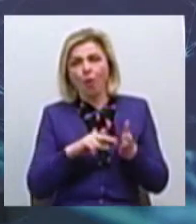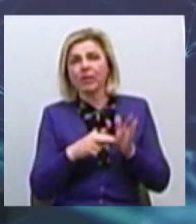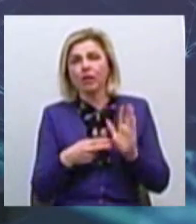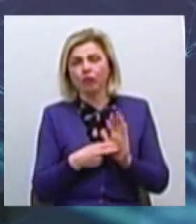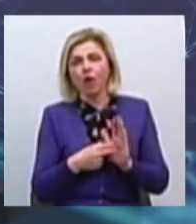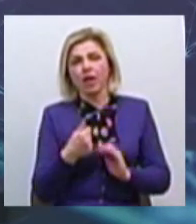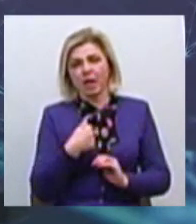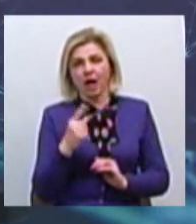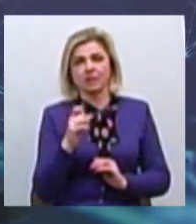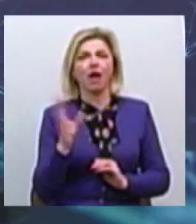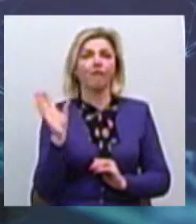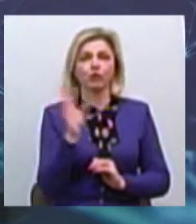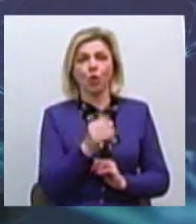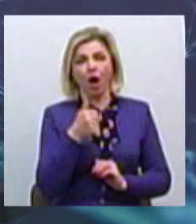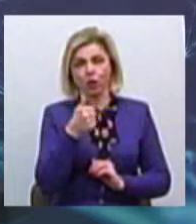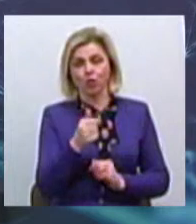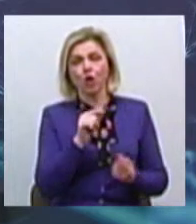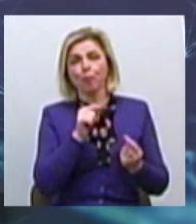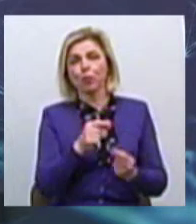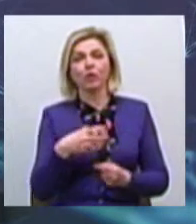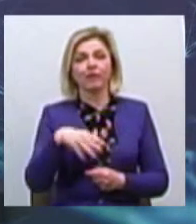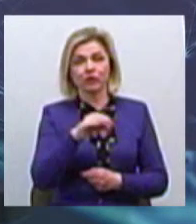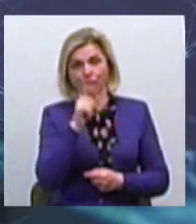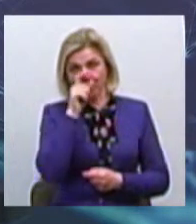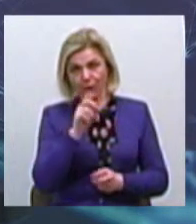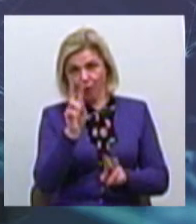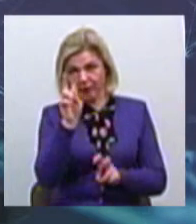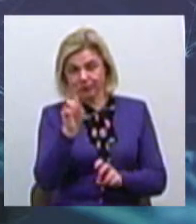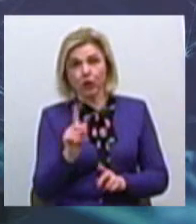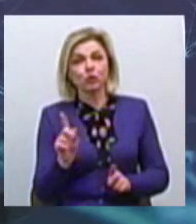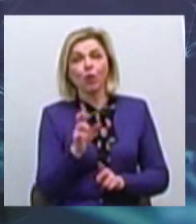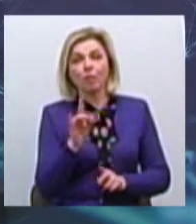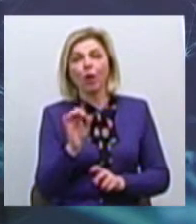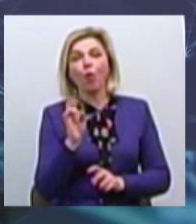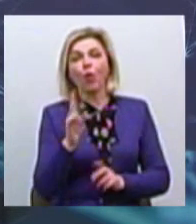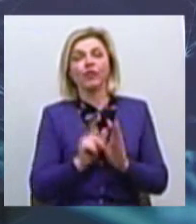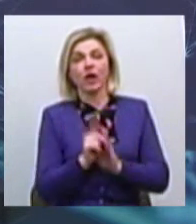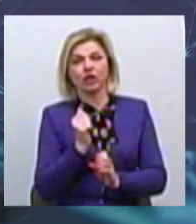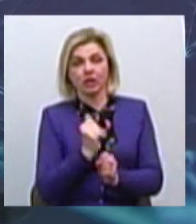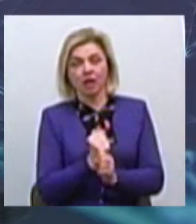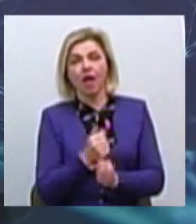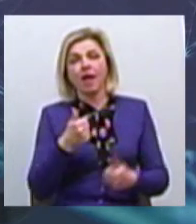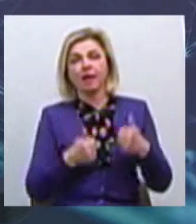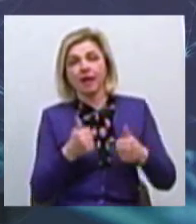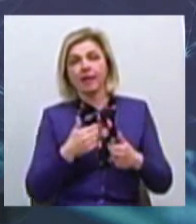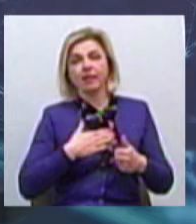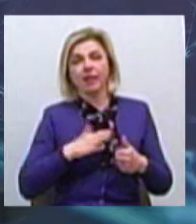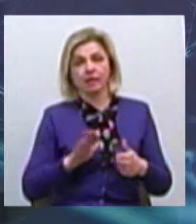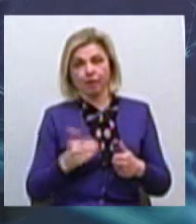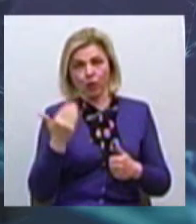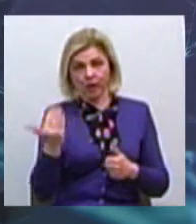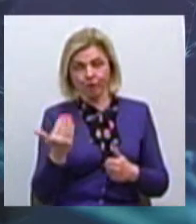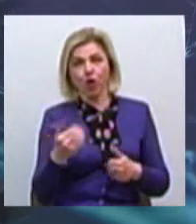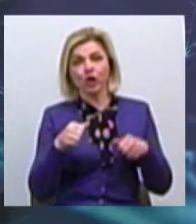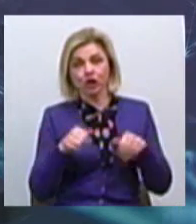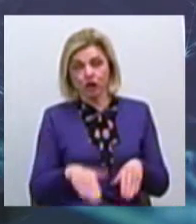«я за все хорошее против всего плохого», что бы он сейчас ни начал делать, рейтинг недовольных его решениями будет только расти. То